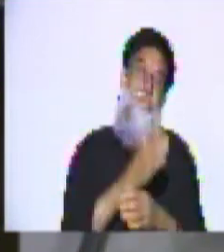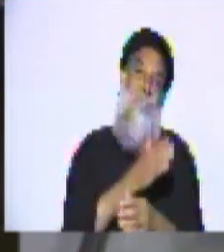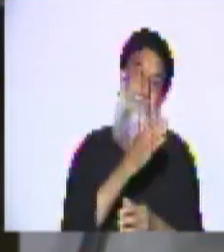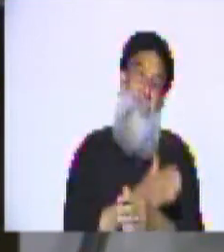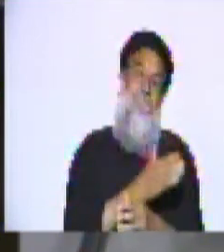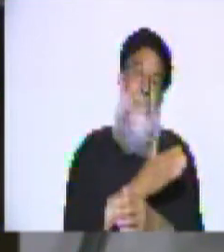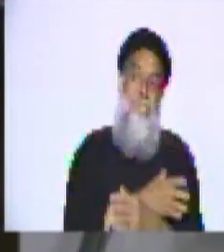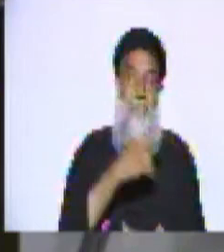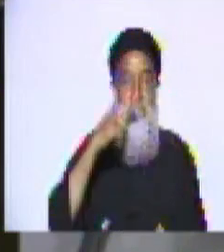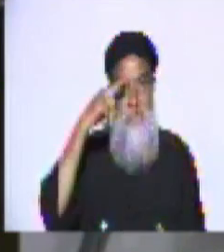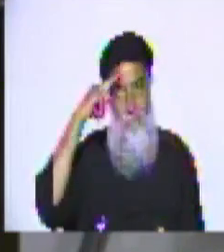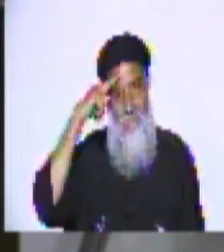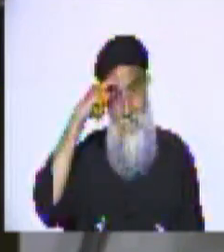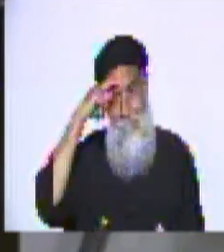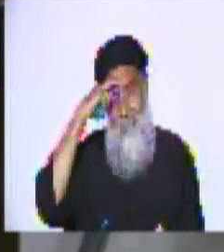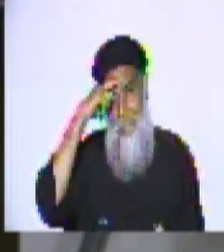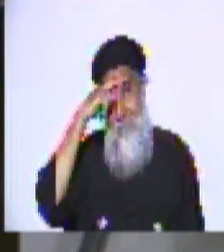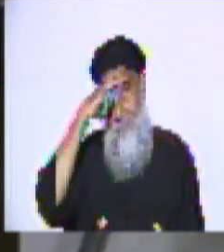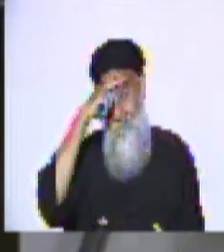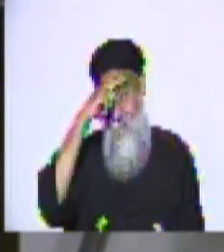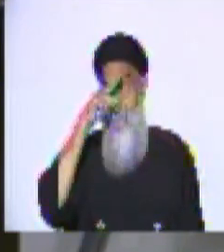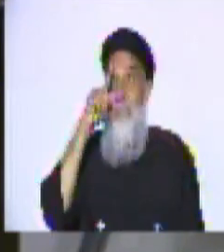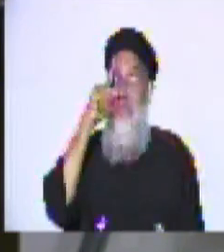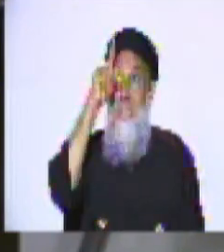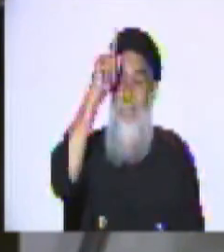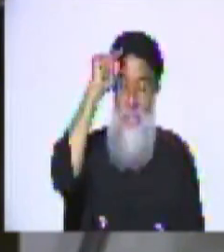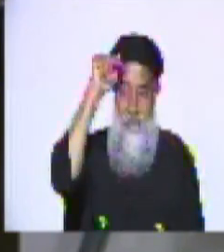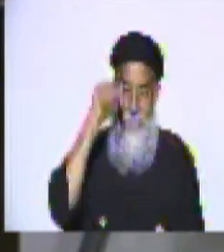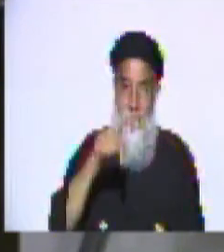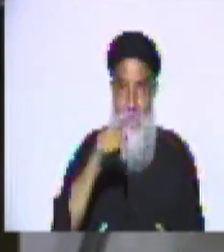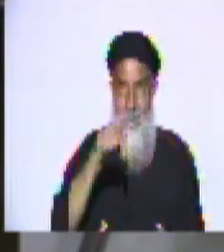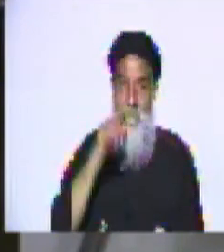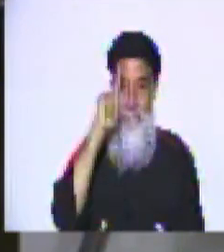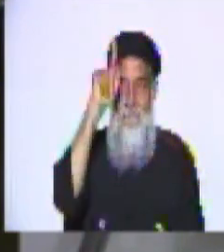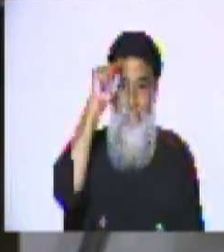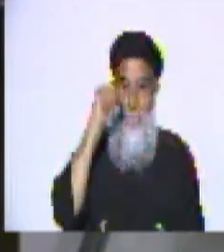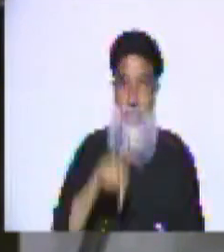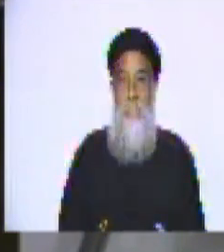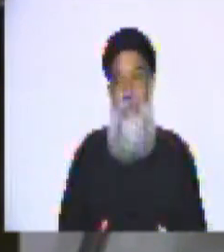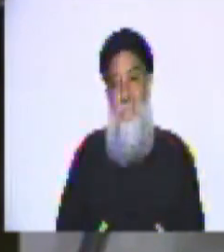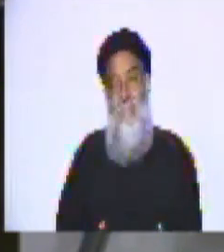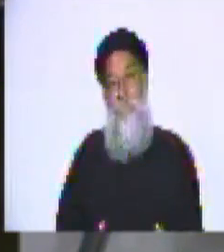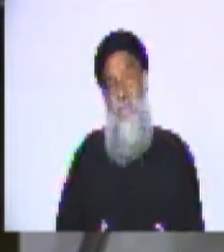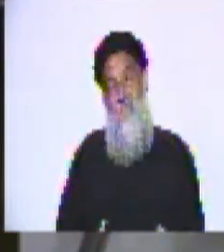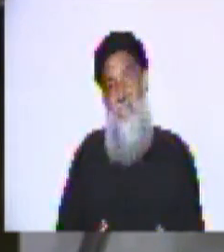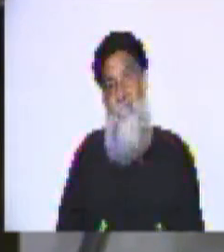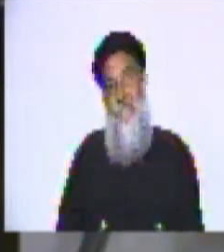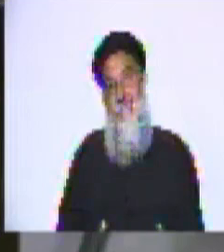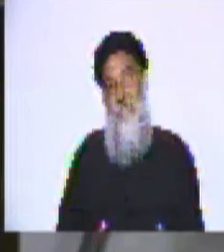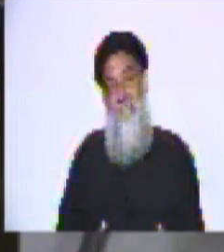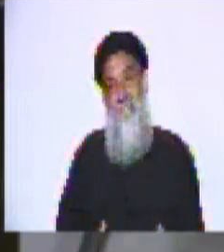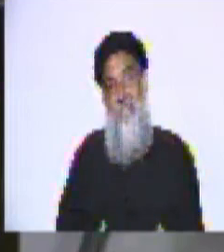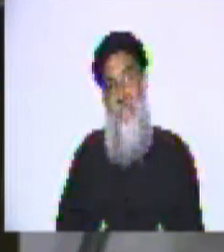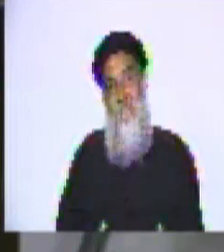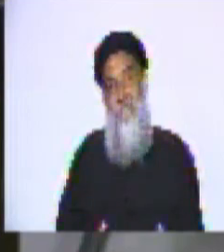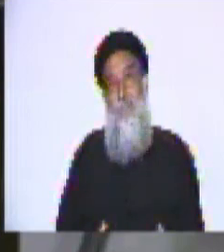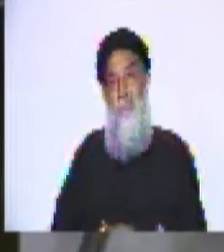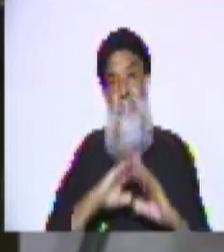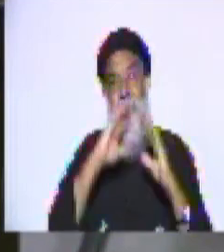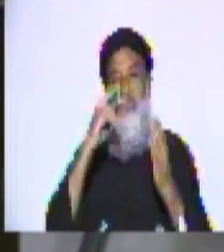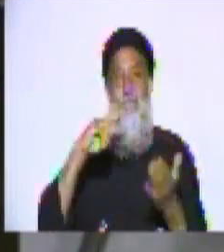تبقى صعبه قدامه ربنا موجود. ربنا موجود يعني، وكله